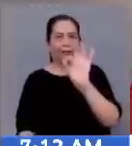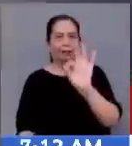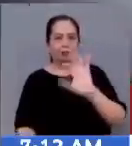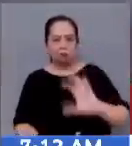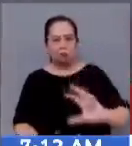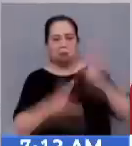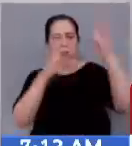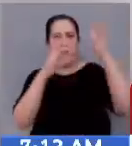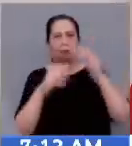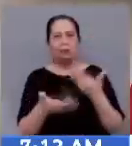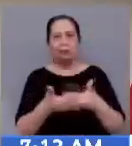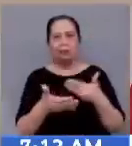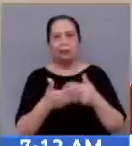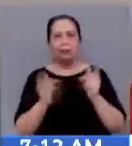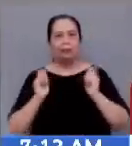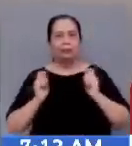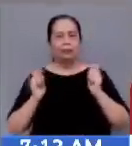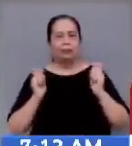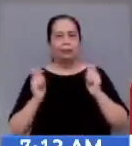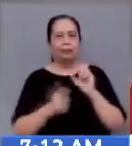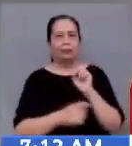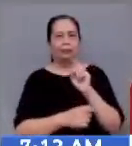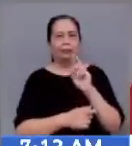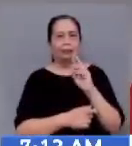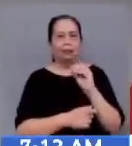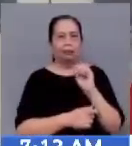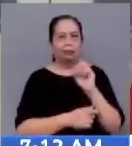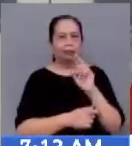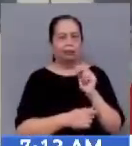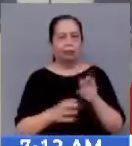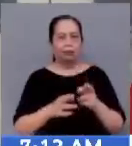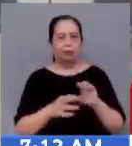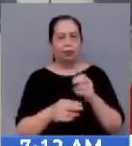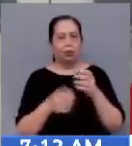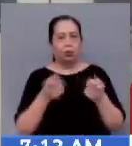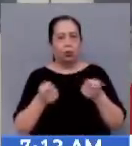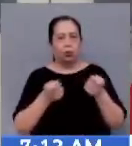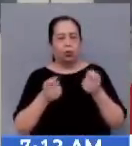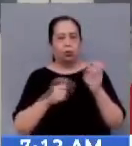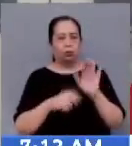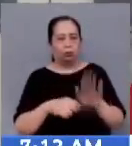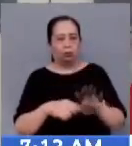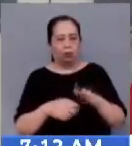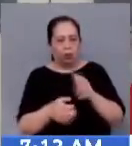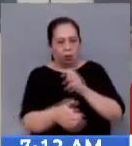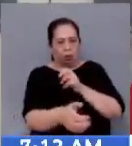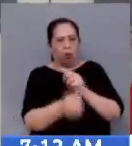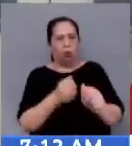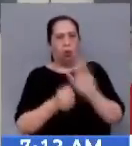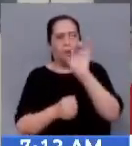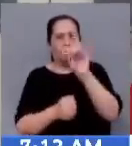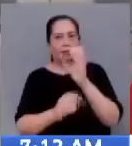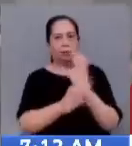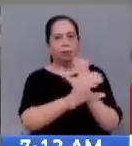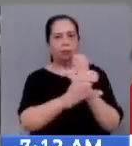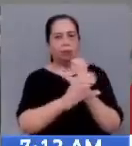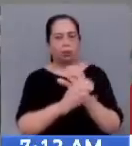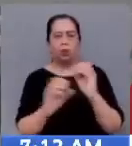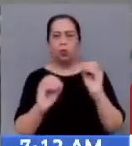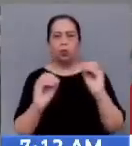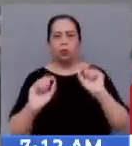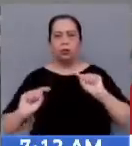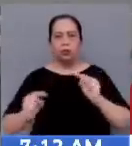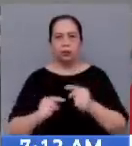Tagaytay, Santa Rosa Road. Ayon sa pulisya, na walang umano ng preno ang trailer truck, kaya inararo nito ang walong sasakyan. Walang nasaktan sa insidente.